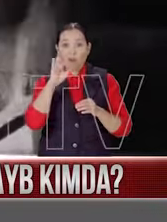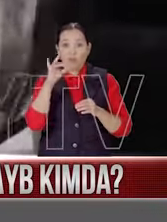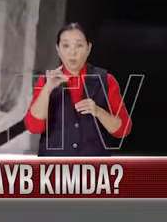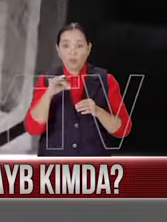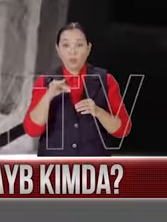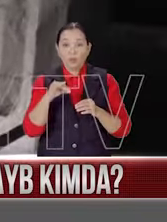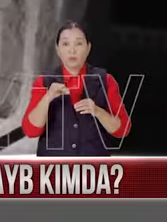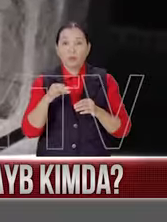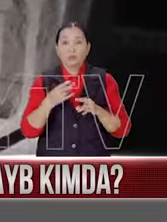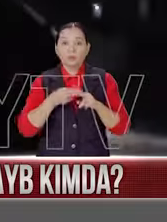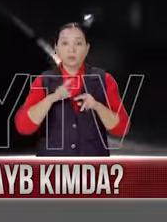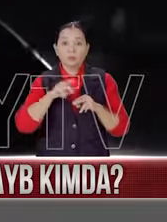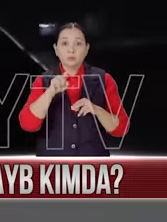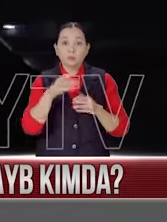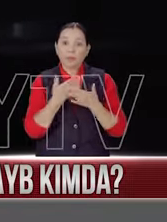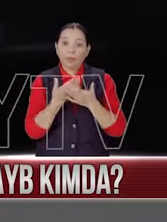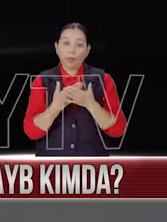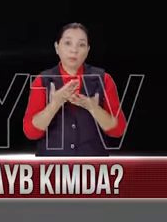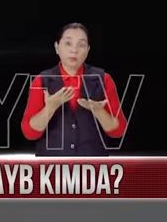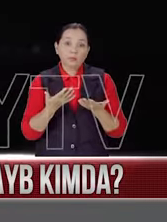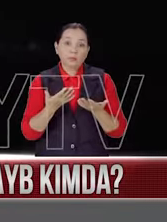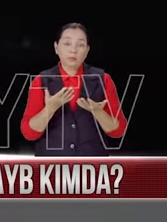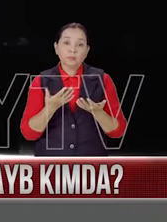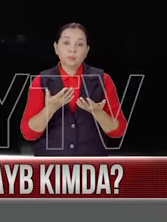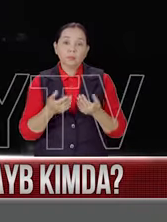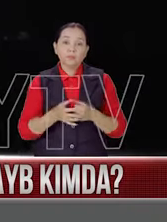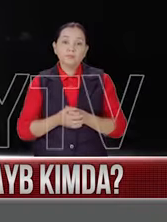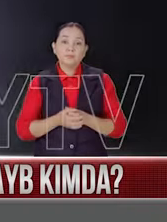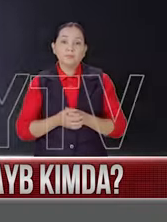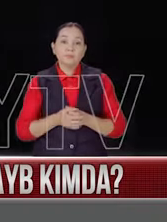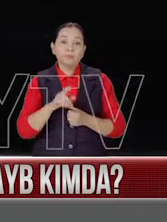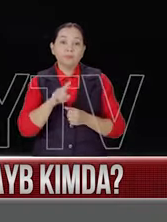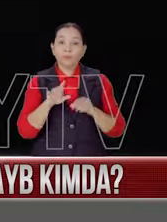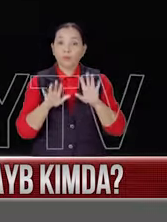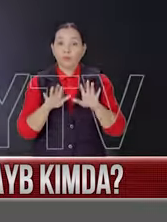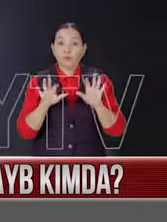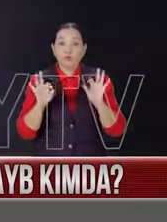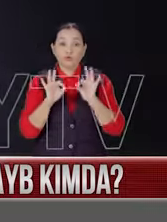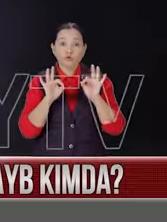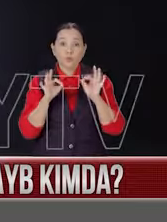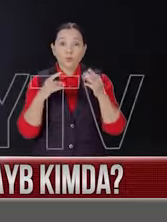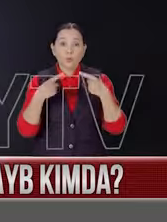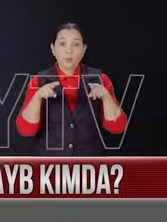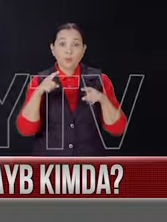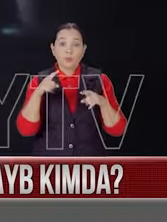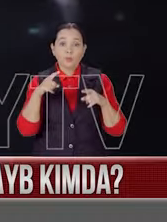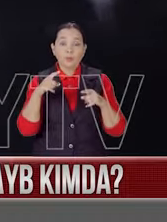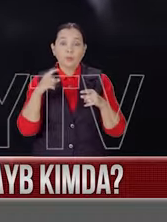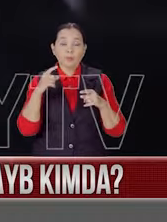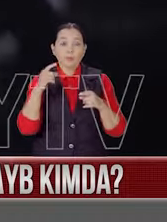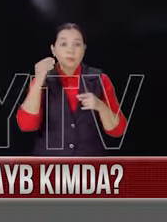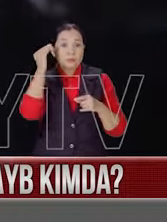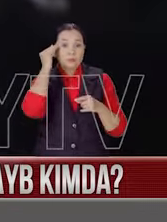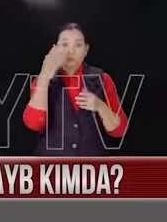shunga qolgan. Mana taxminan yuragi uni qisib qolgan. Hatto bu hech nima yo'q. Biroq orqasidan qulab kelmagan